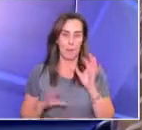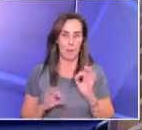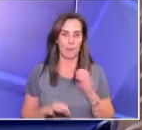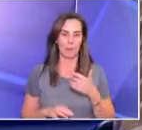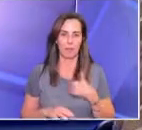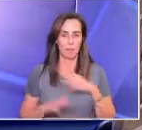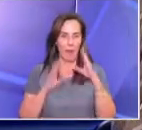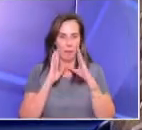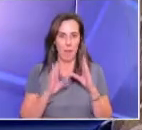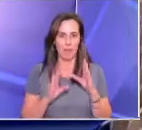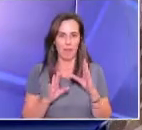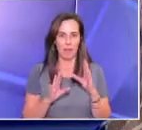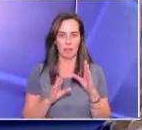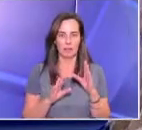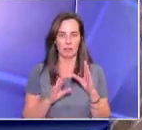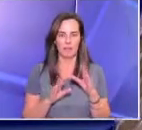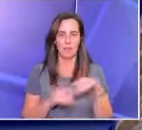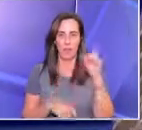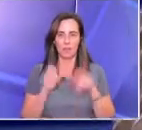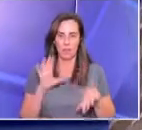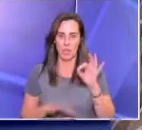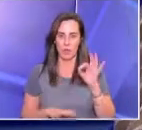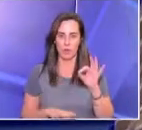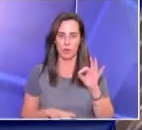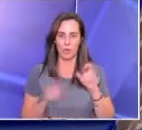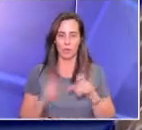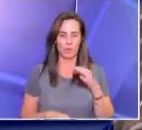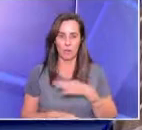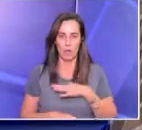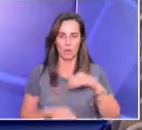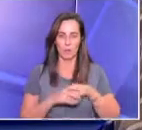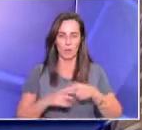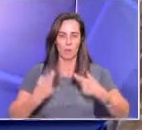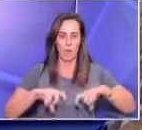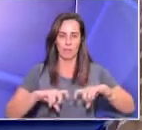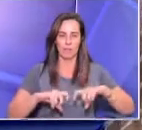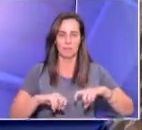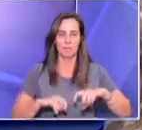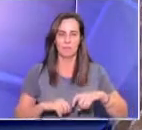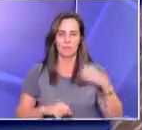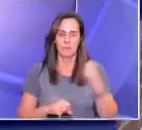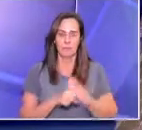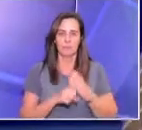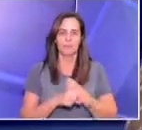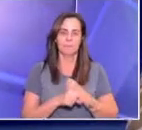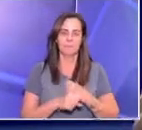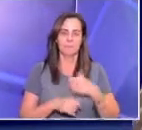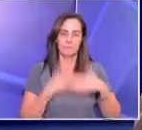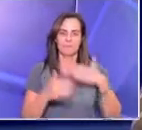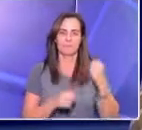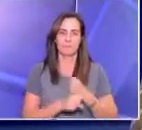אני מאמינה ש... האנשים שנבחרו, קודם כל האנשים שלנו בתוך המועצה, יעזרו לנו להמשיך